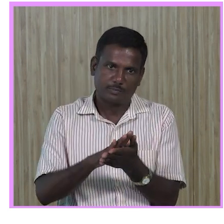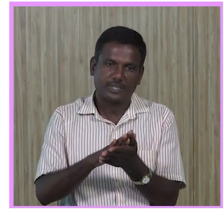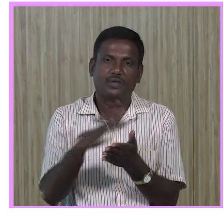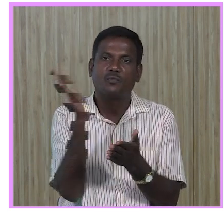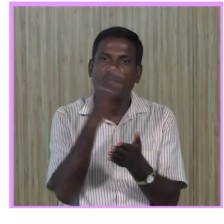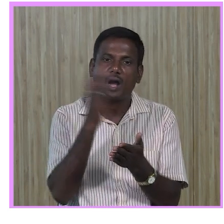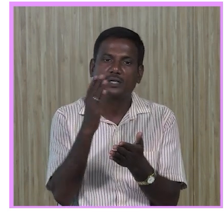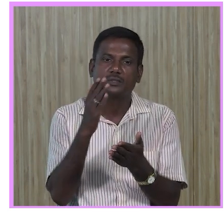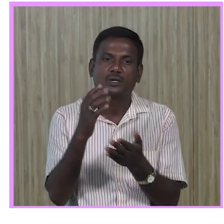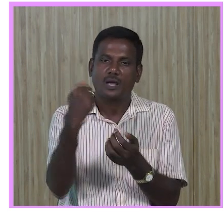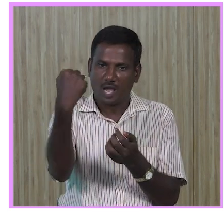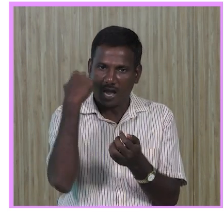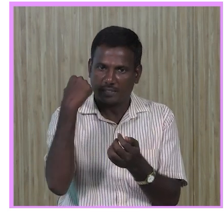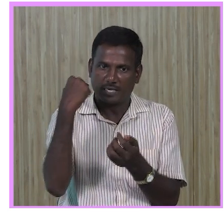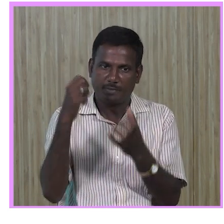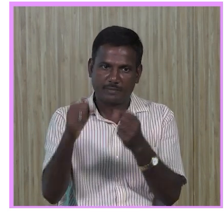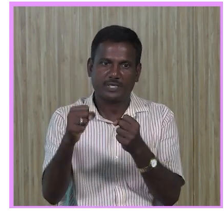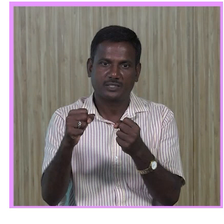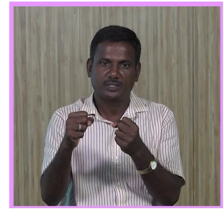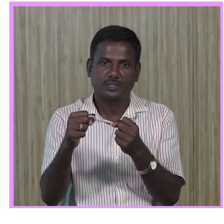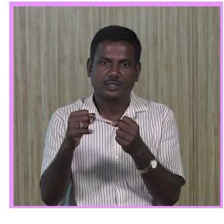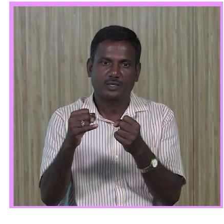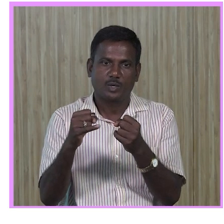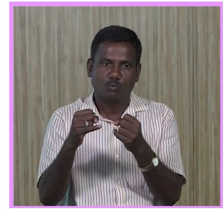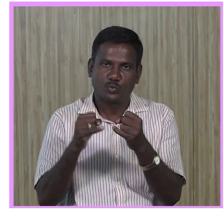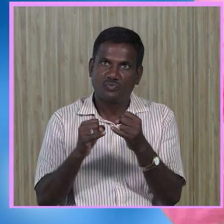அழுத்தப்பட்ட வாயுக்களின் ஆற்றலை பயன்படுத்தி